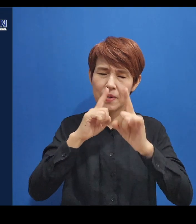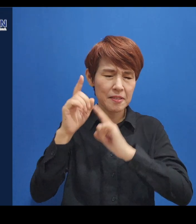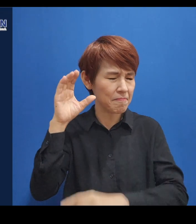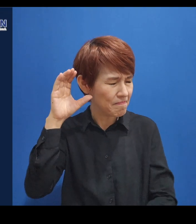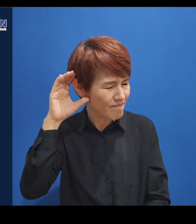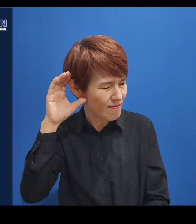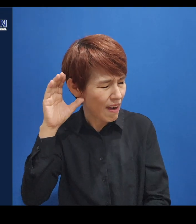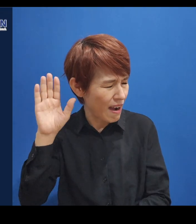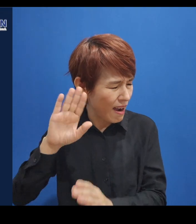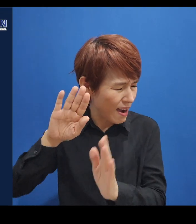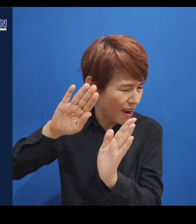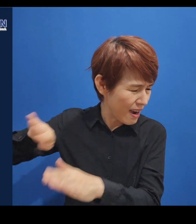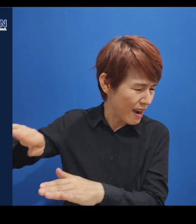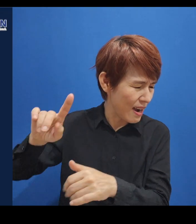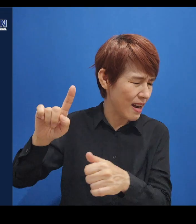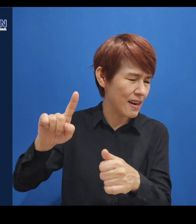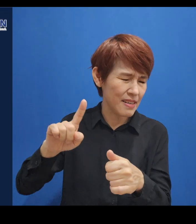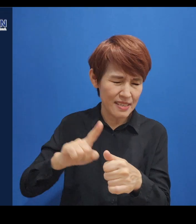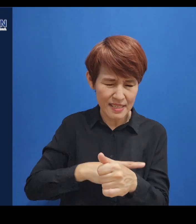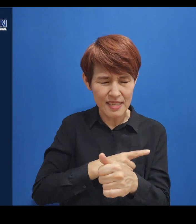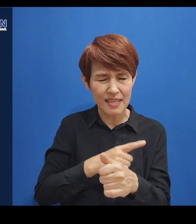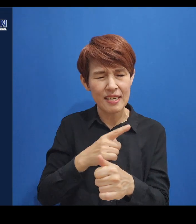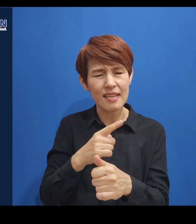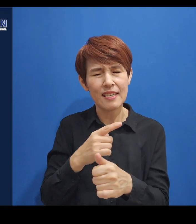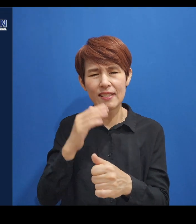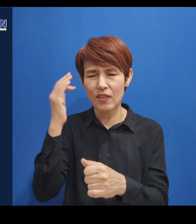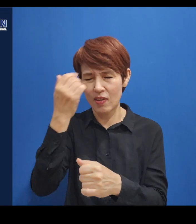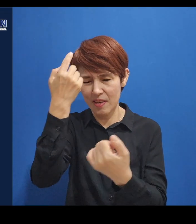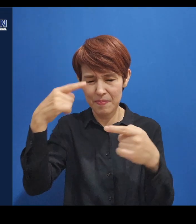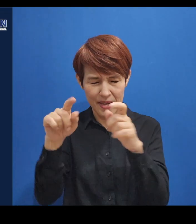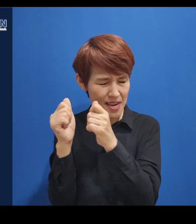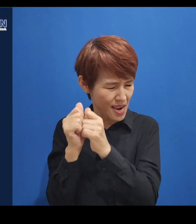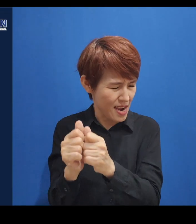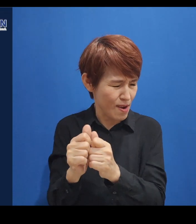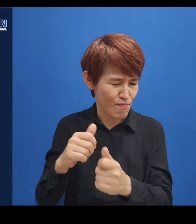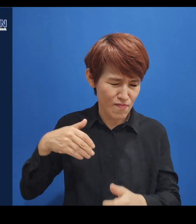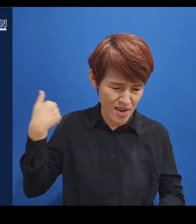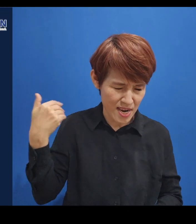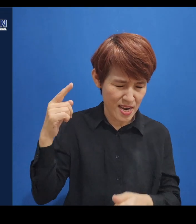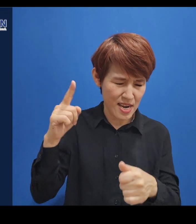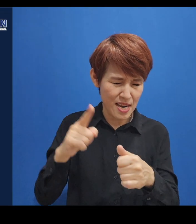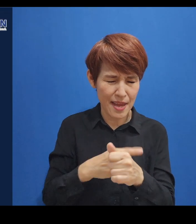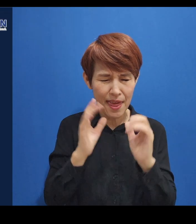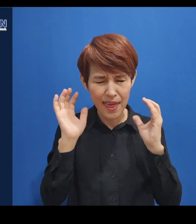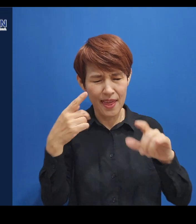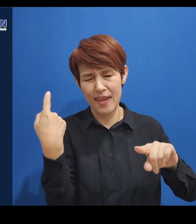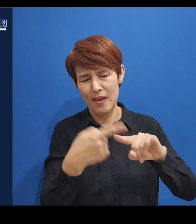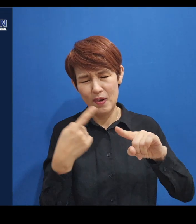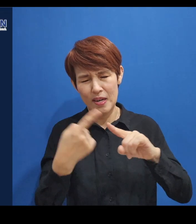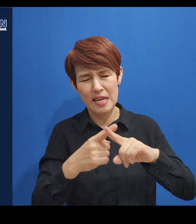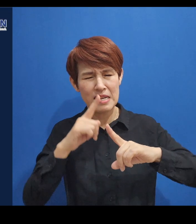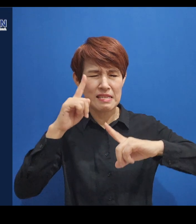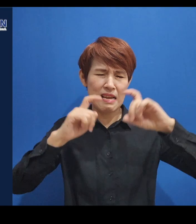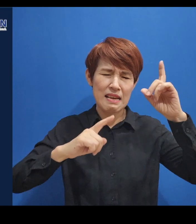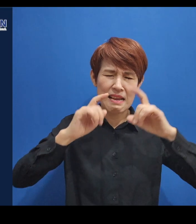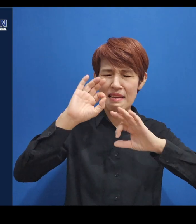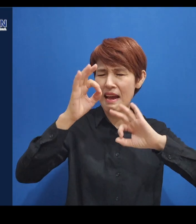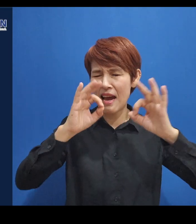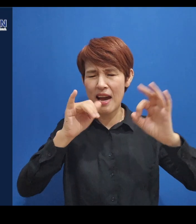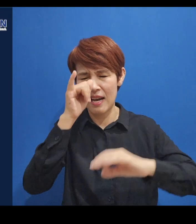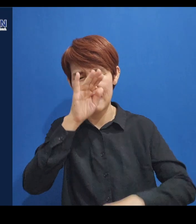듣지 못하니까, 성령의 함께 하심을 경험하지 못하니까 마치 어린아이와 같이 날마다 응석을